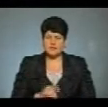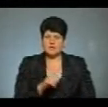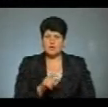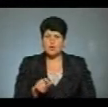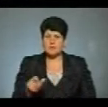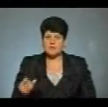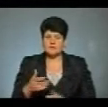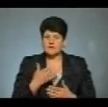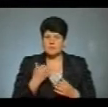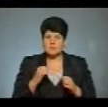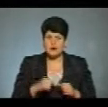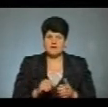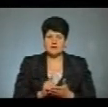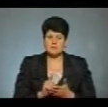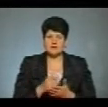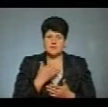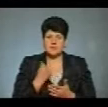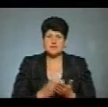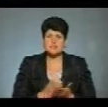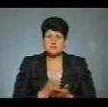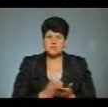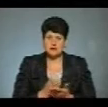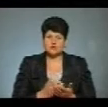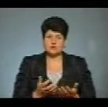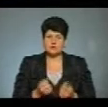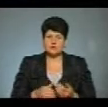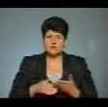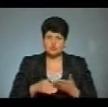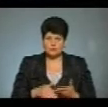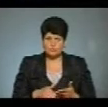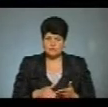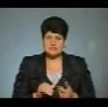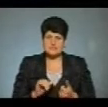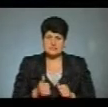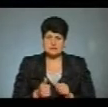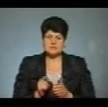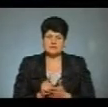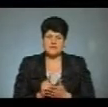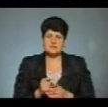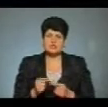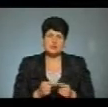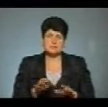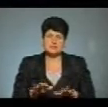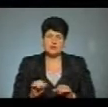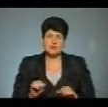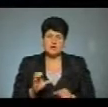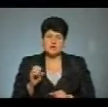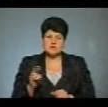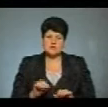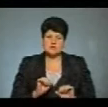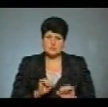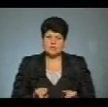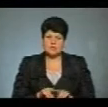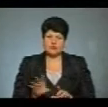не мають права на пенсію, не мають страхового стажу і отримують допомогу саме з пенсії через місцеві управління соціального захисту, також